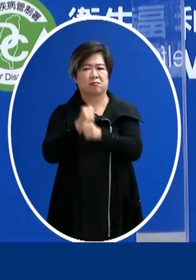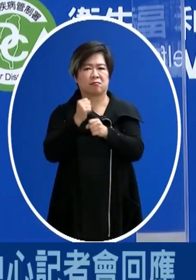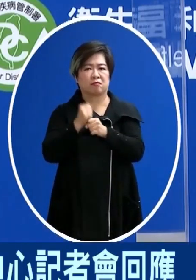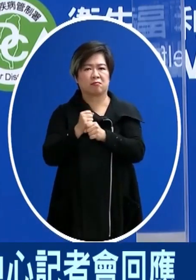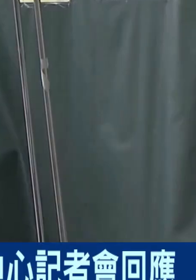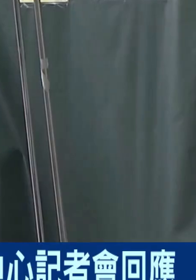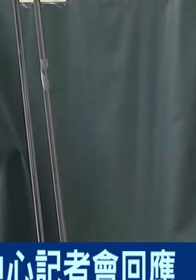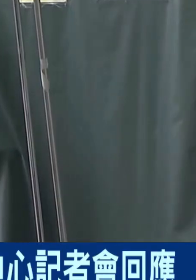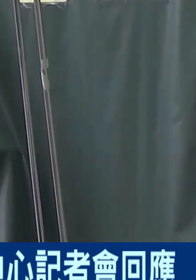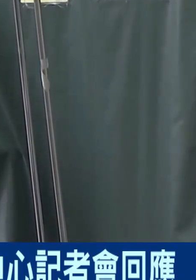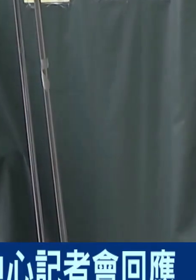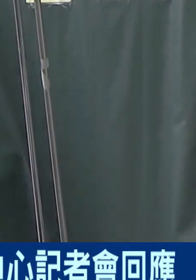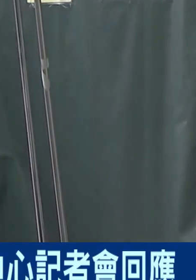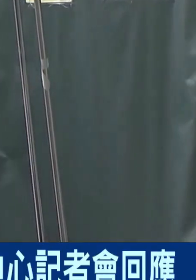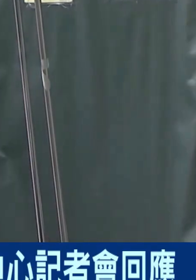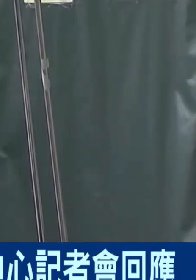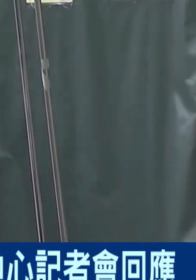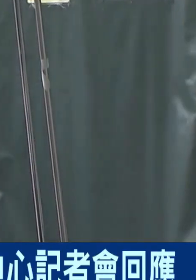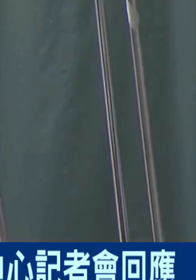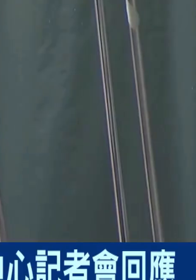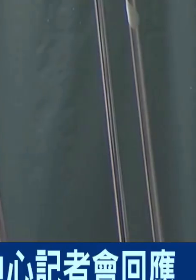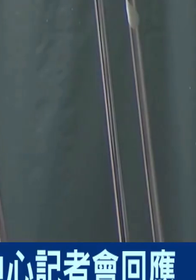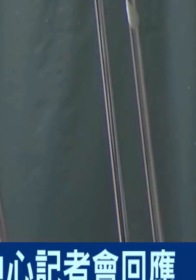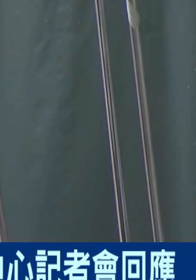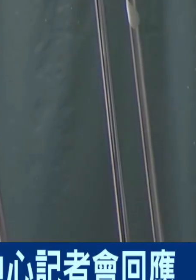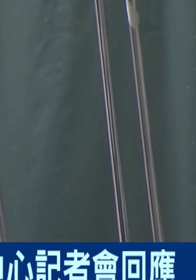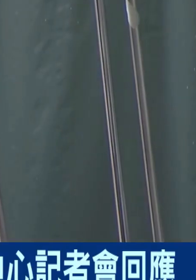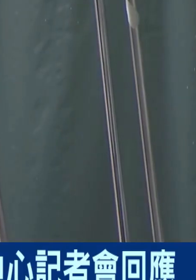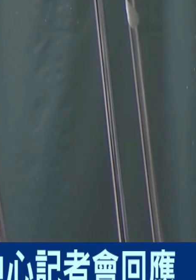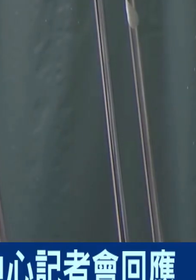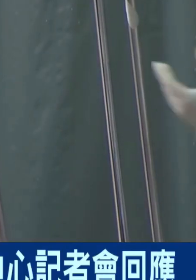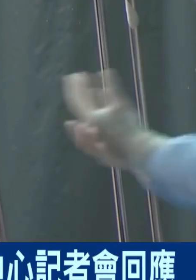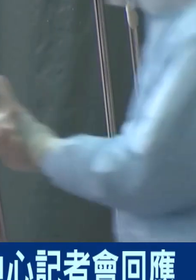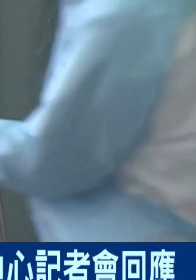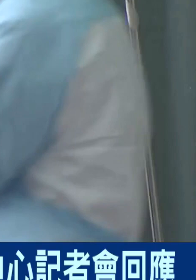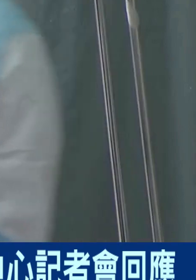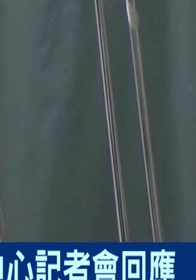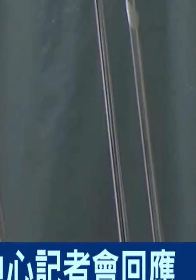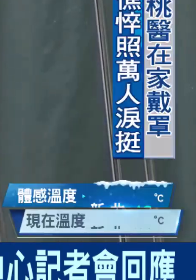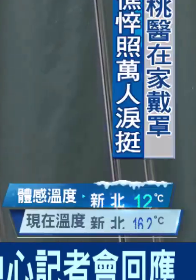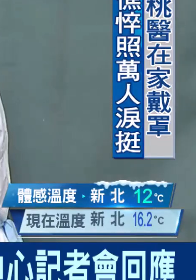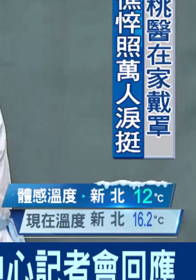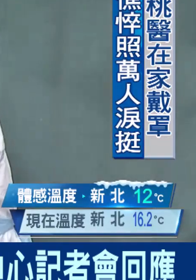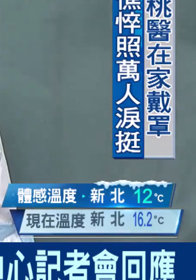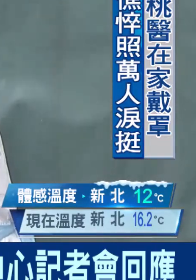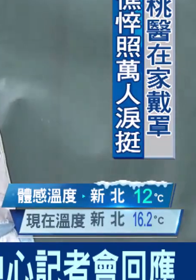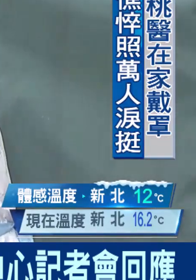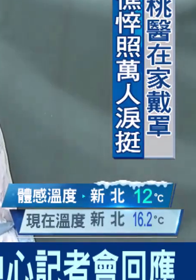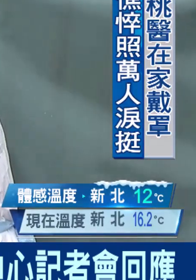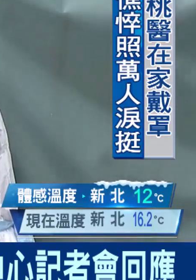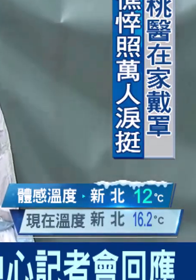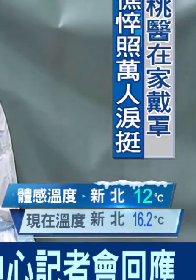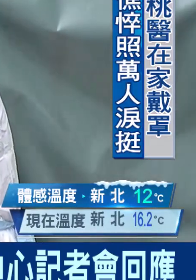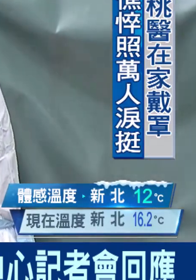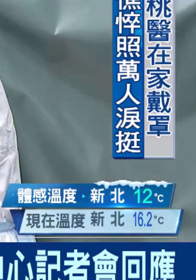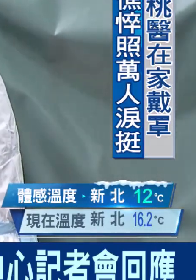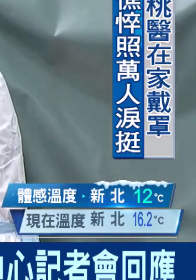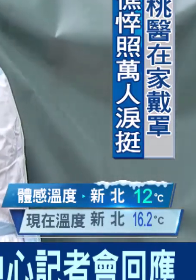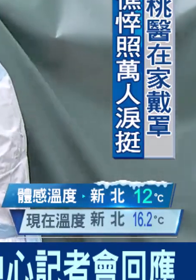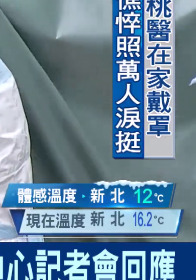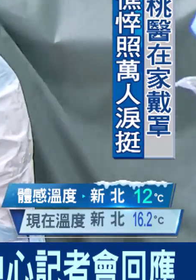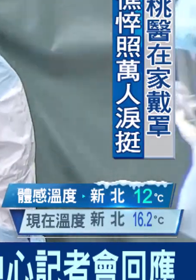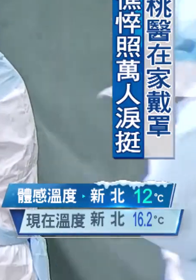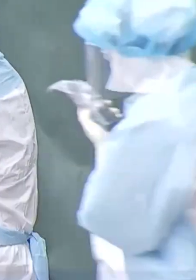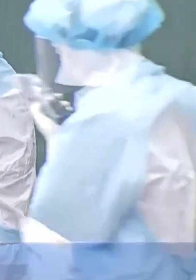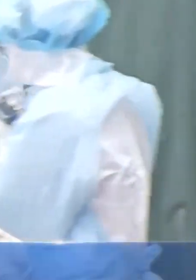很高。 最新确诊案863女护理师不是第一圈接触者，疫情延烧到第二圈，恐怕还会变成社区传染。